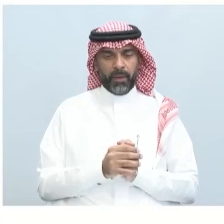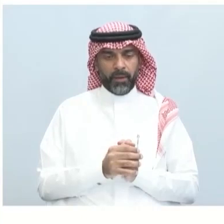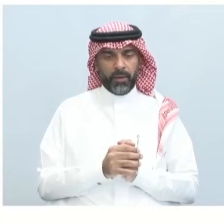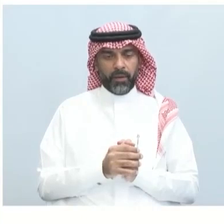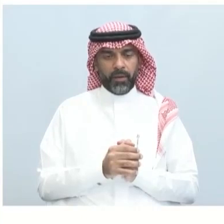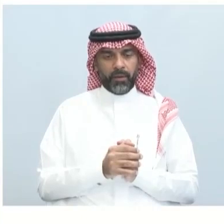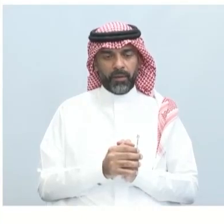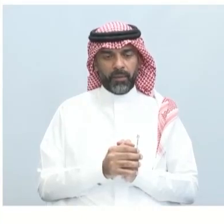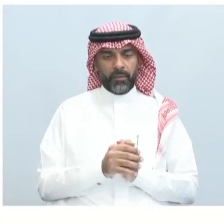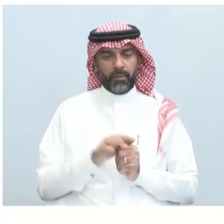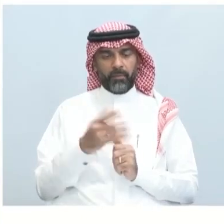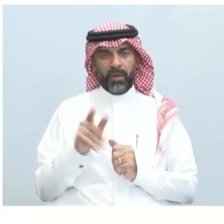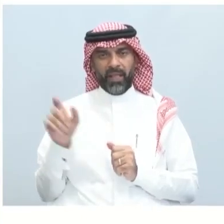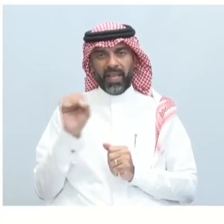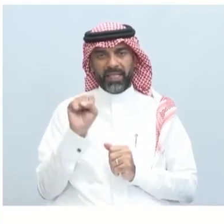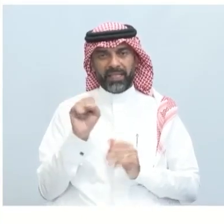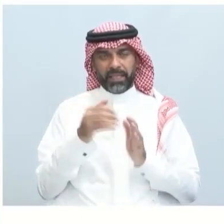بعد ذلك الضغط على سكيب.